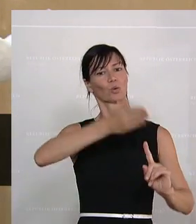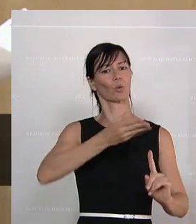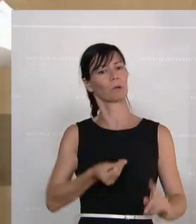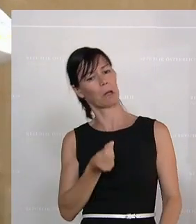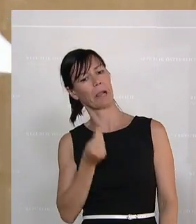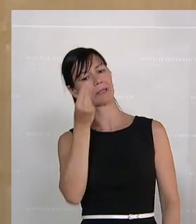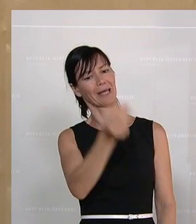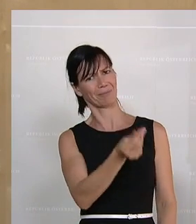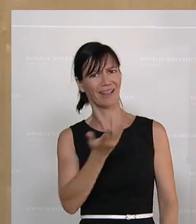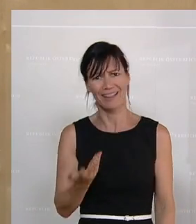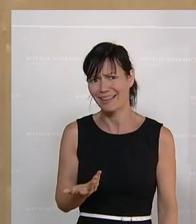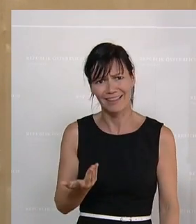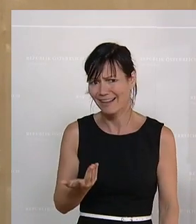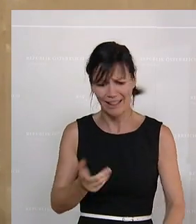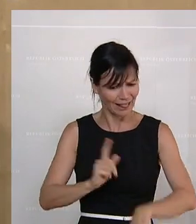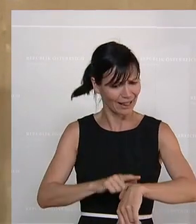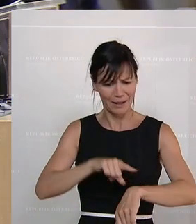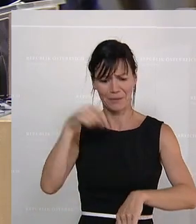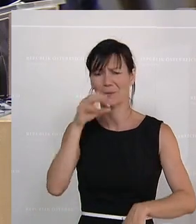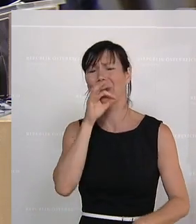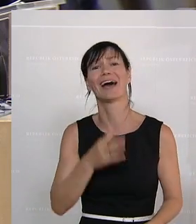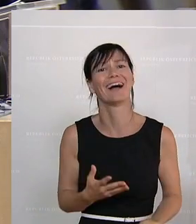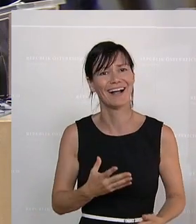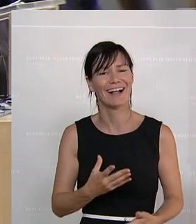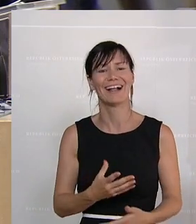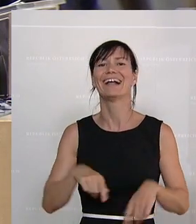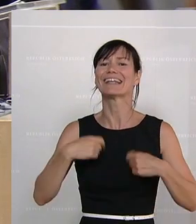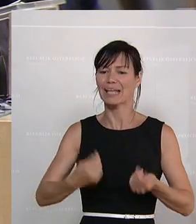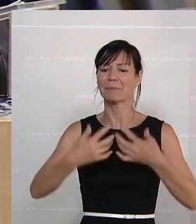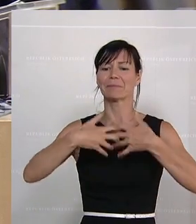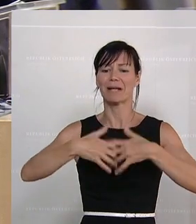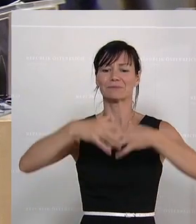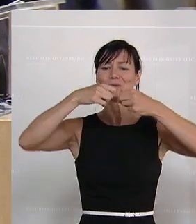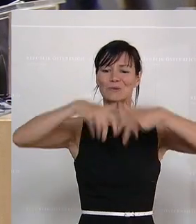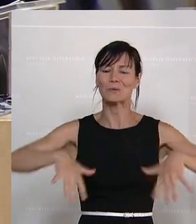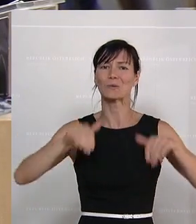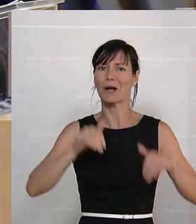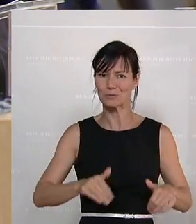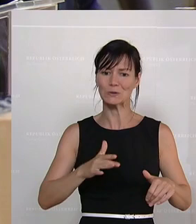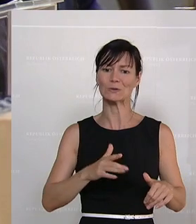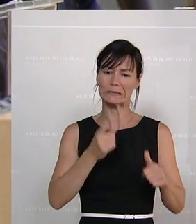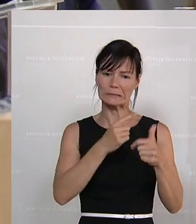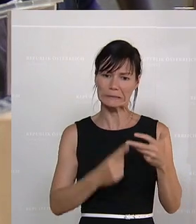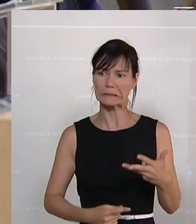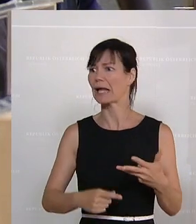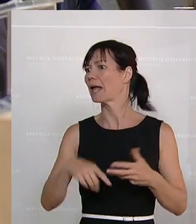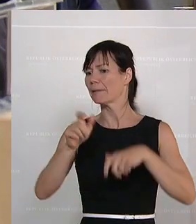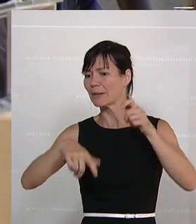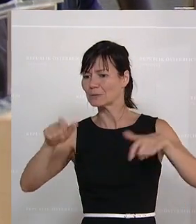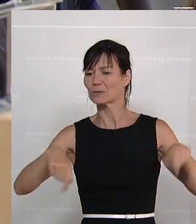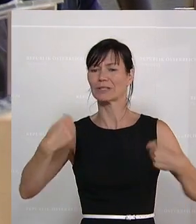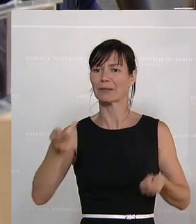klar passiert das wird sich nicht ausgehen wir haben hier bestimmte mechanismen in dem land die leute haben konnten es gibt